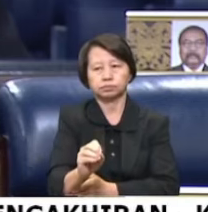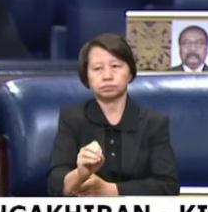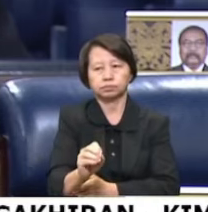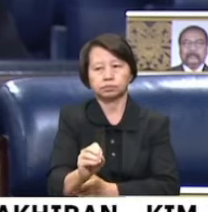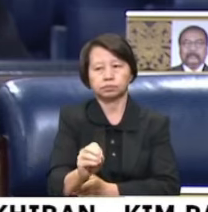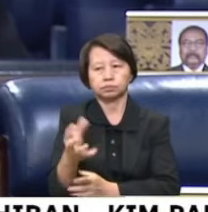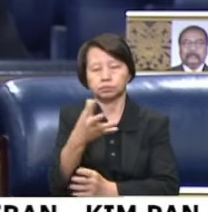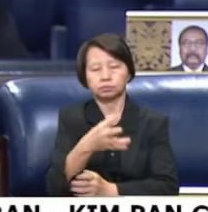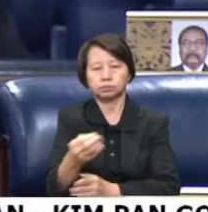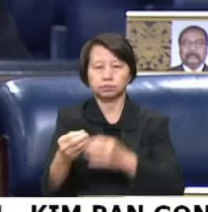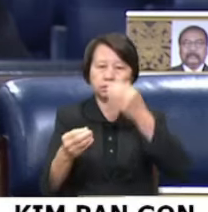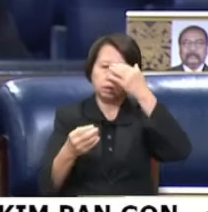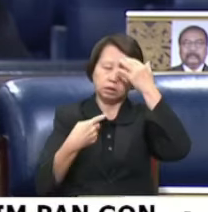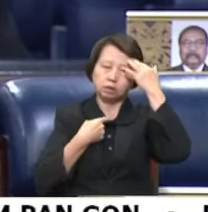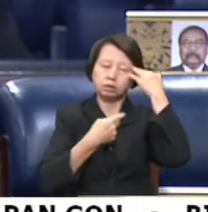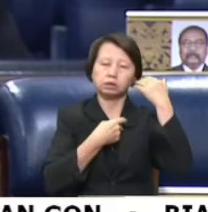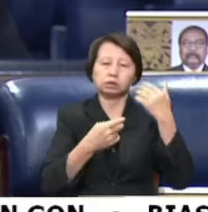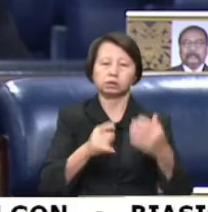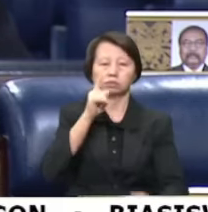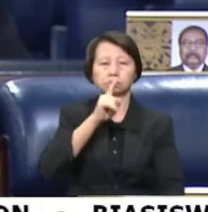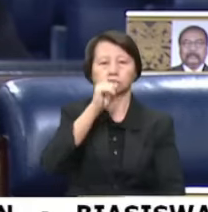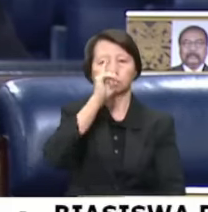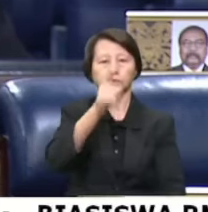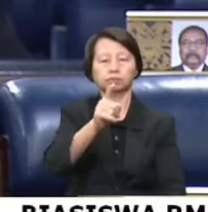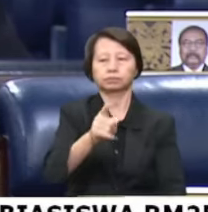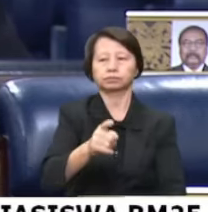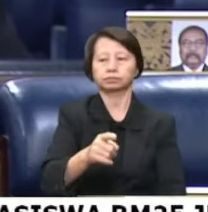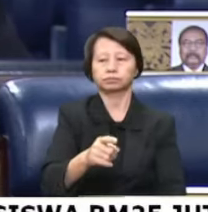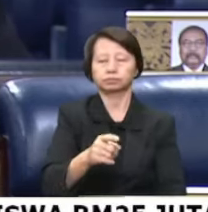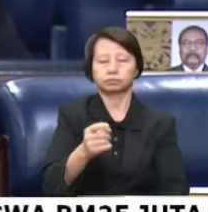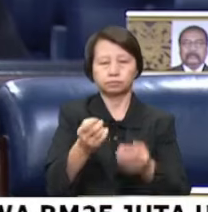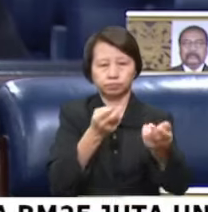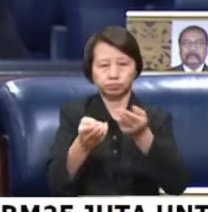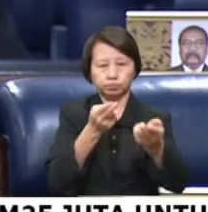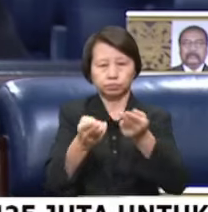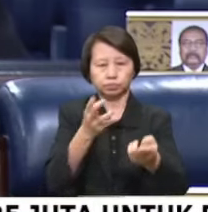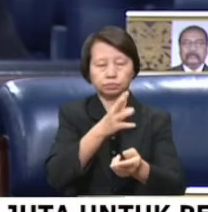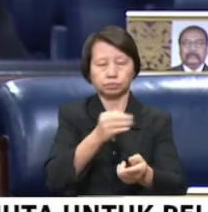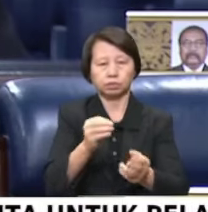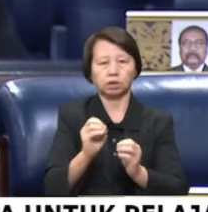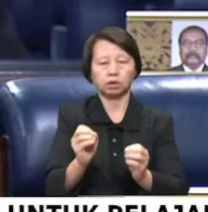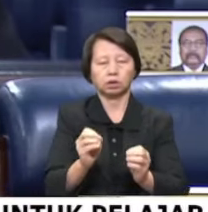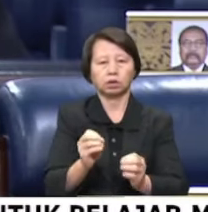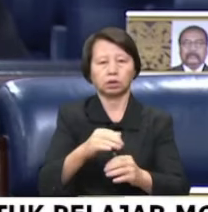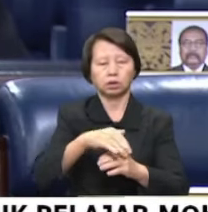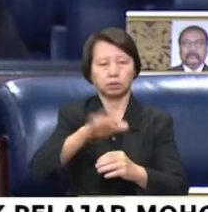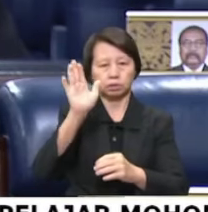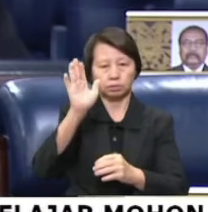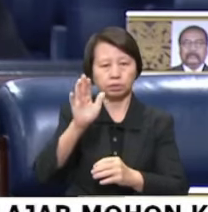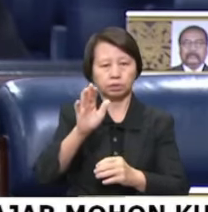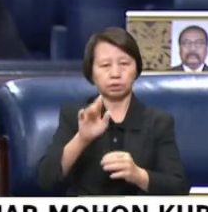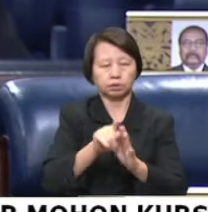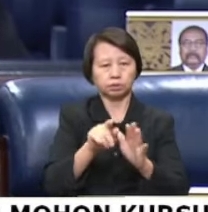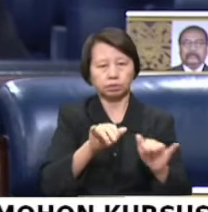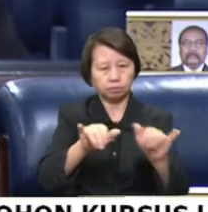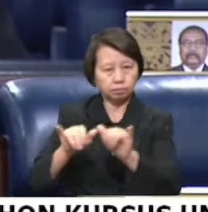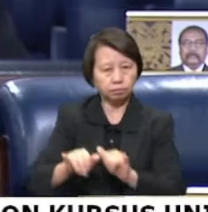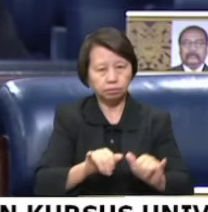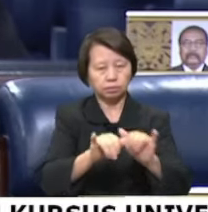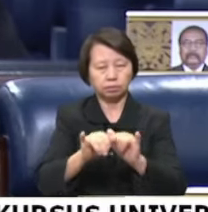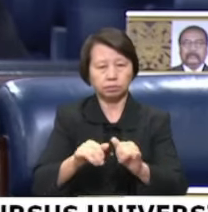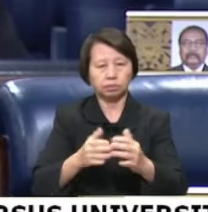Dan selain itu, kita juga memastikan pengurusan dan pengoperasian yang lebih terselaras